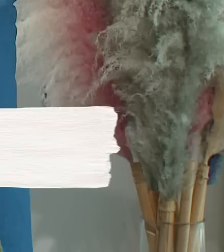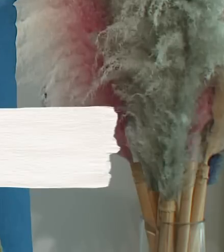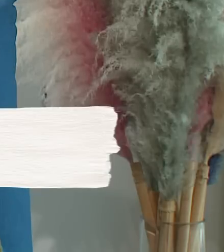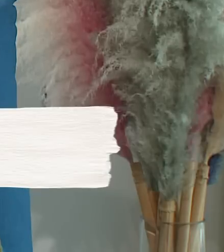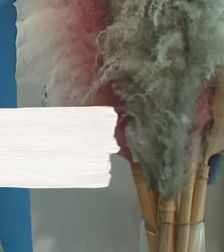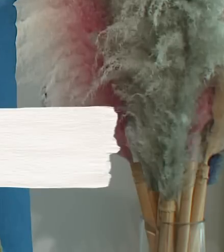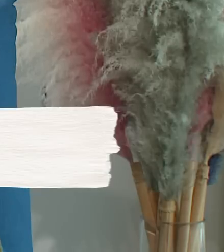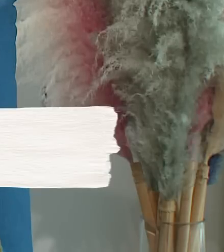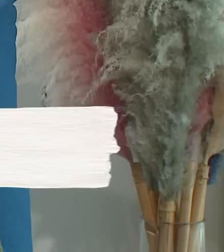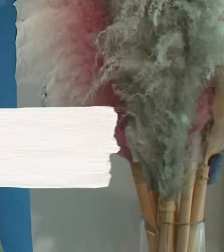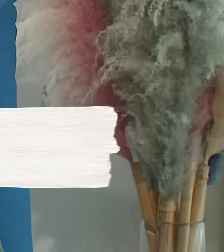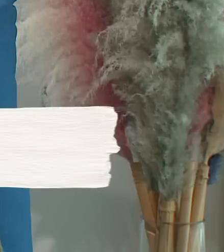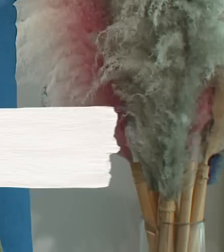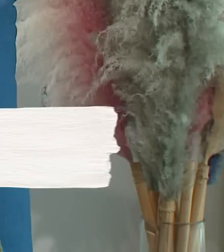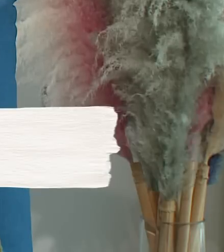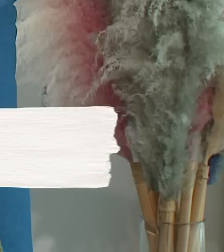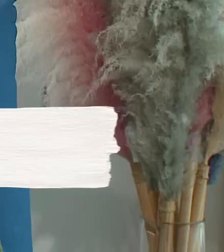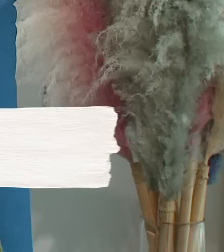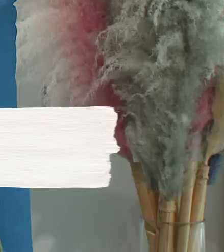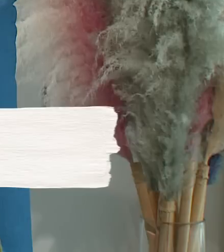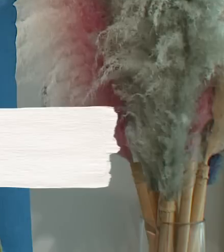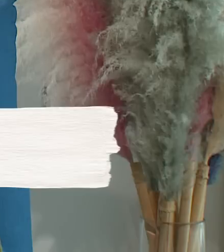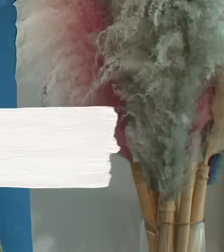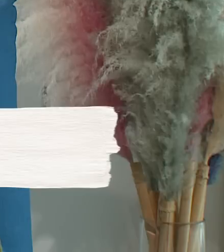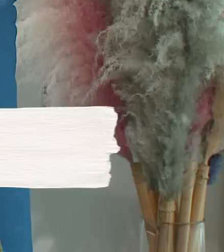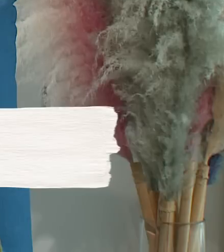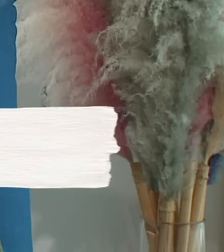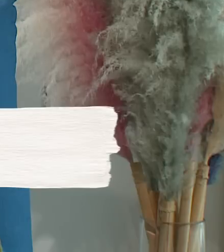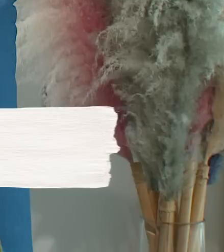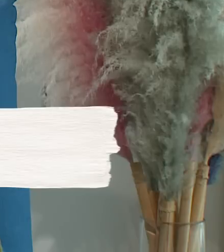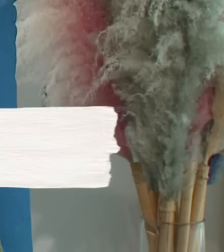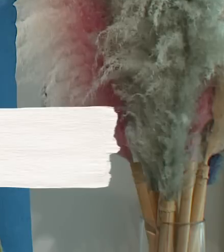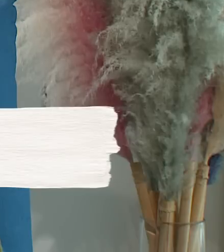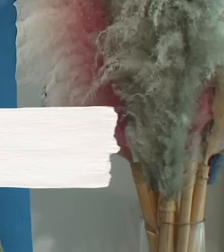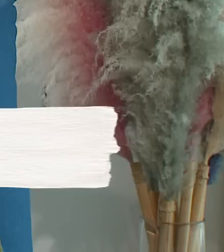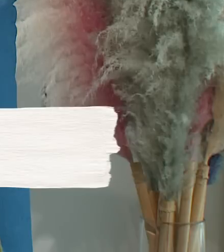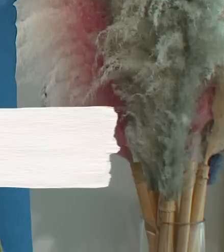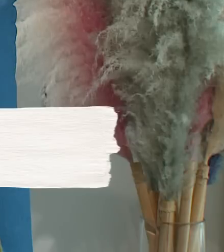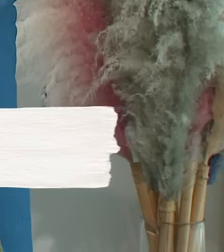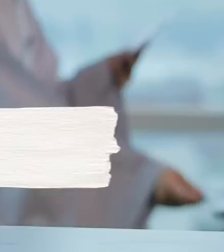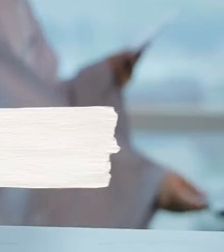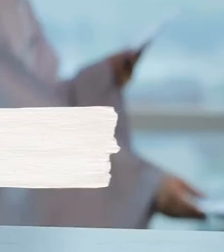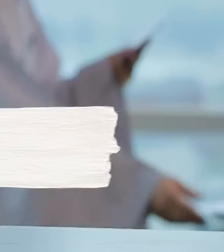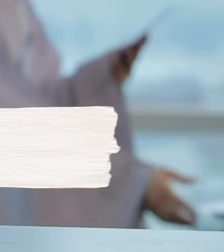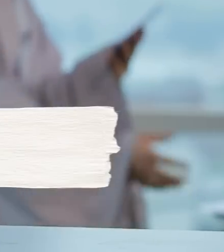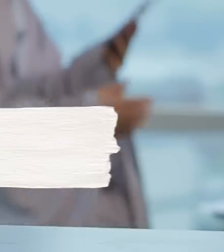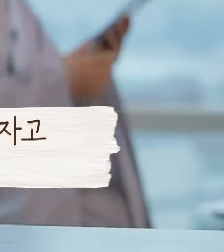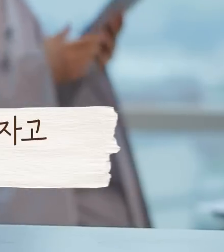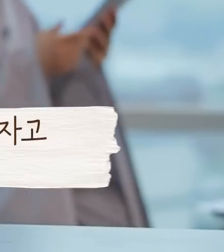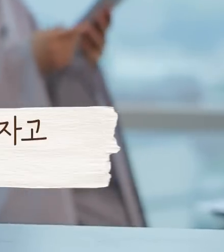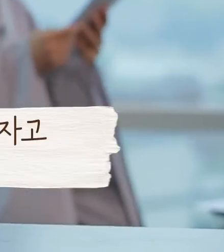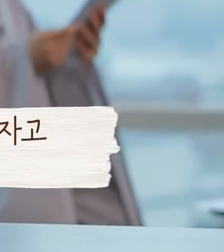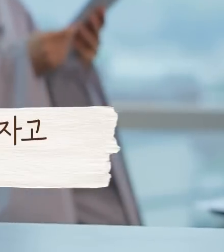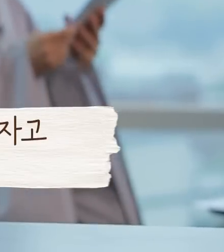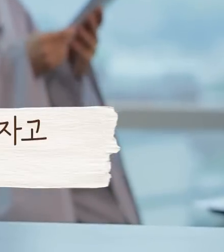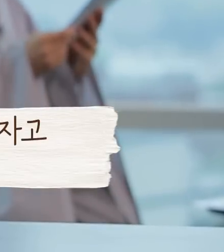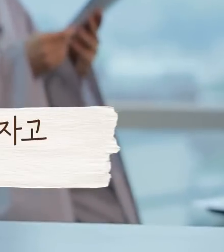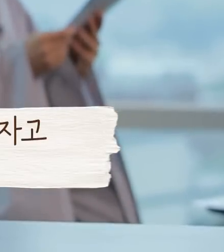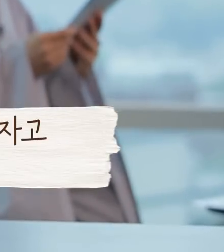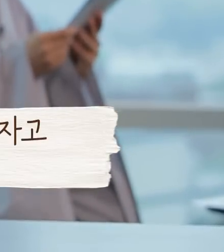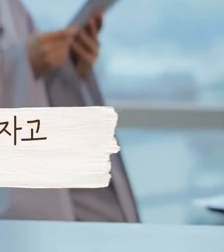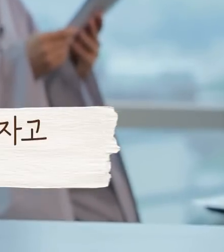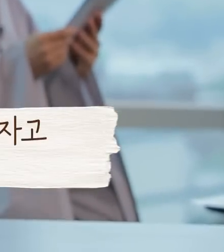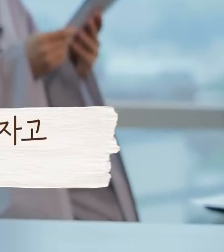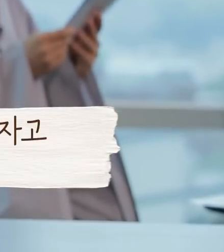스님 정말 고맙고 감사하다는 말을 말로 다 표현할 수가 있을까요 집에만 있고